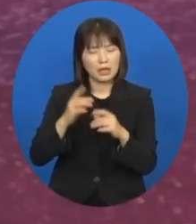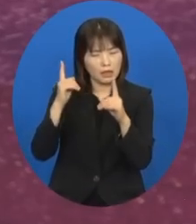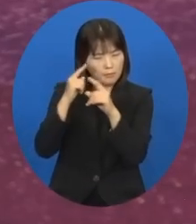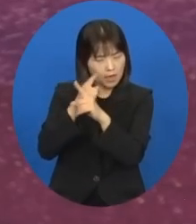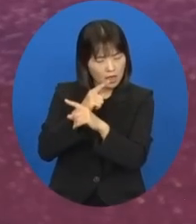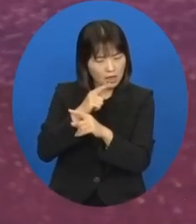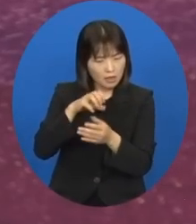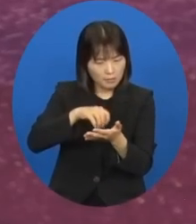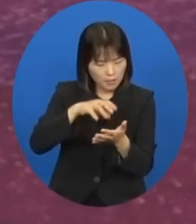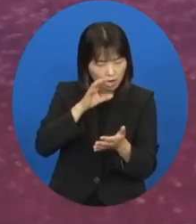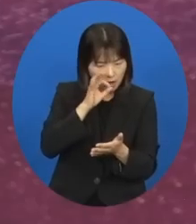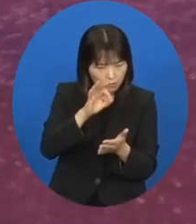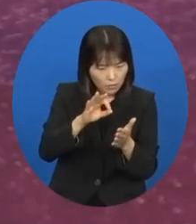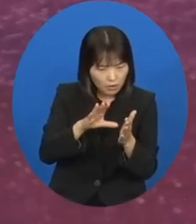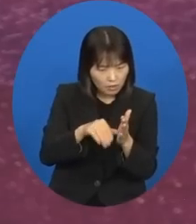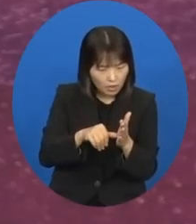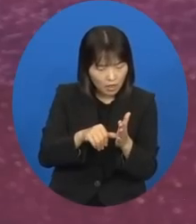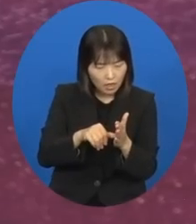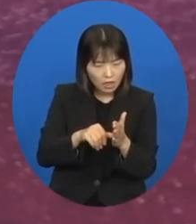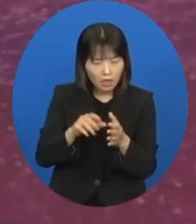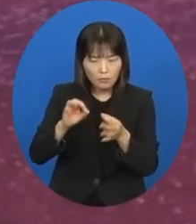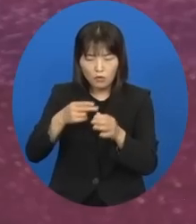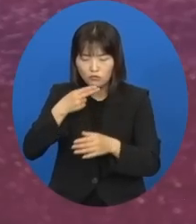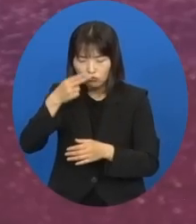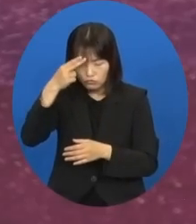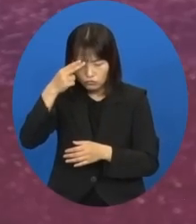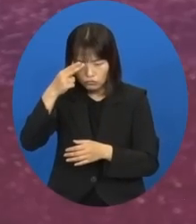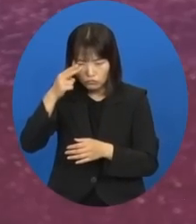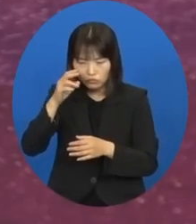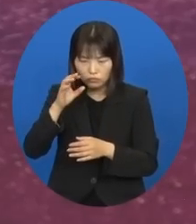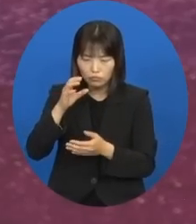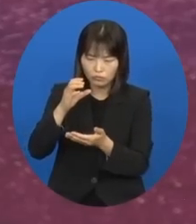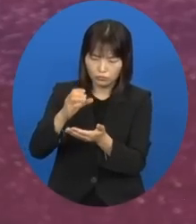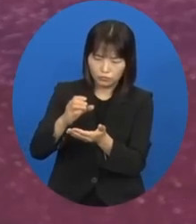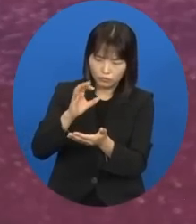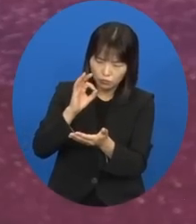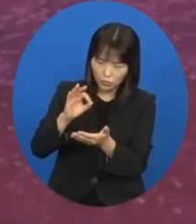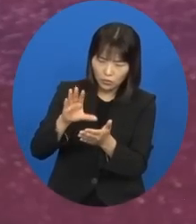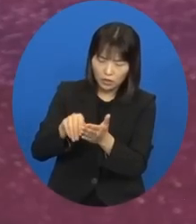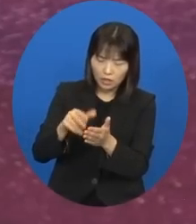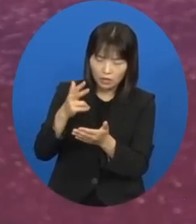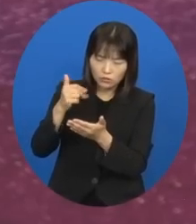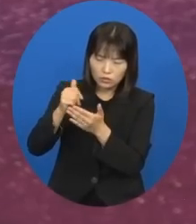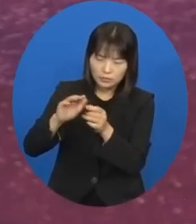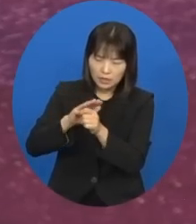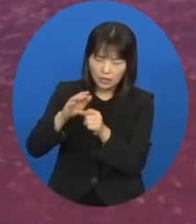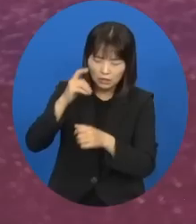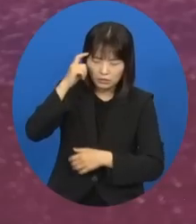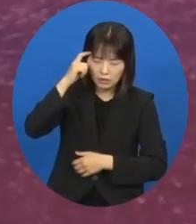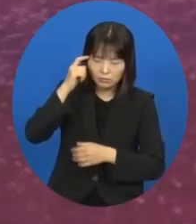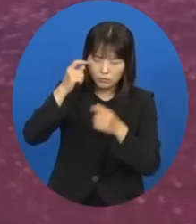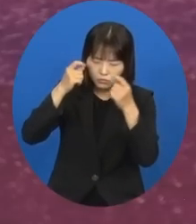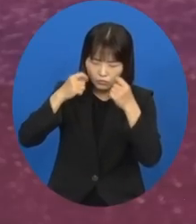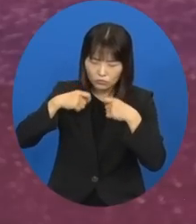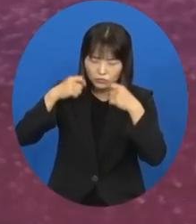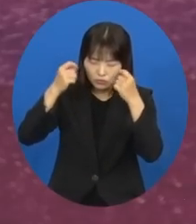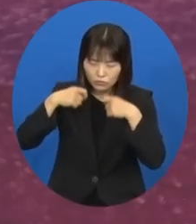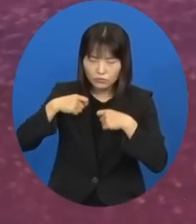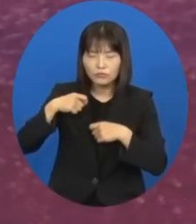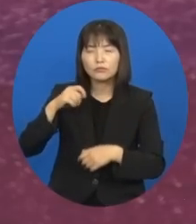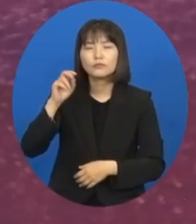식사하며 빵을 볼 때마다 포도주 앞에 놓을 때마다 주님의 사랑을 생각하며 울었을 것입니다